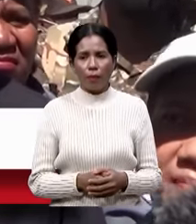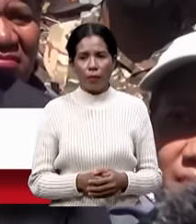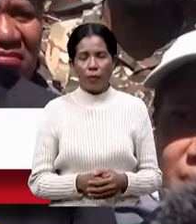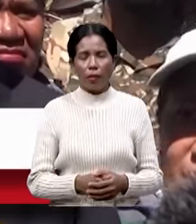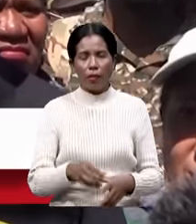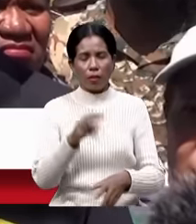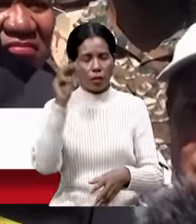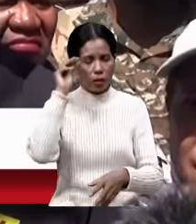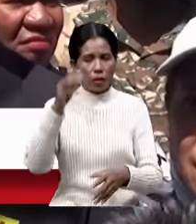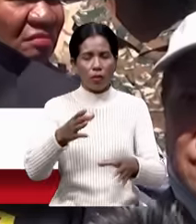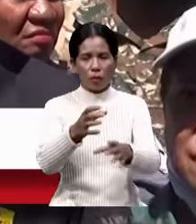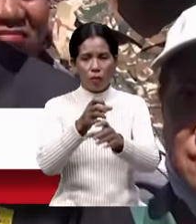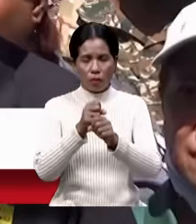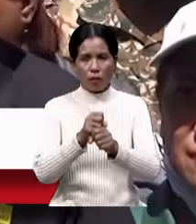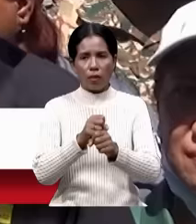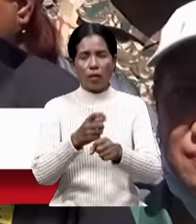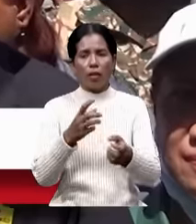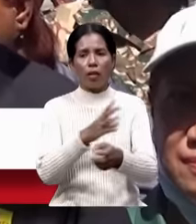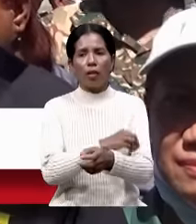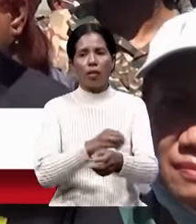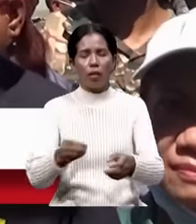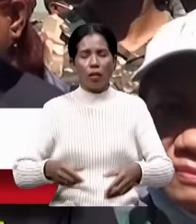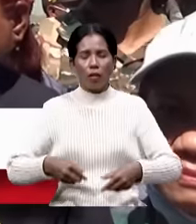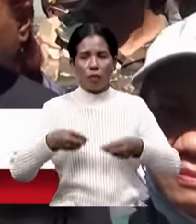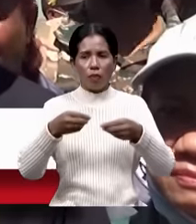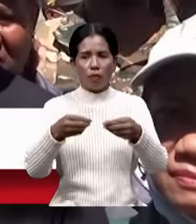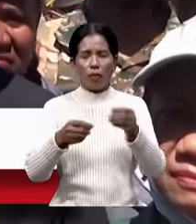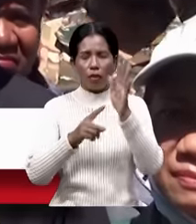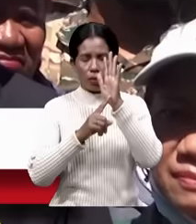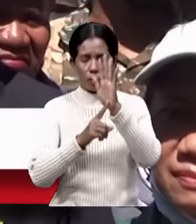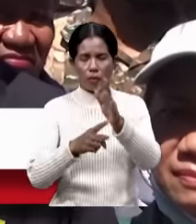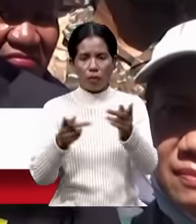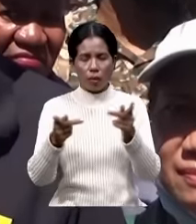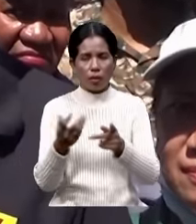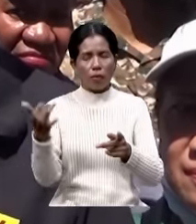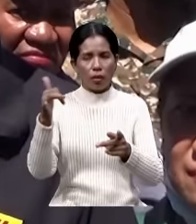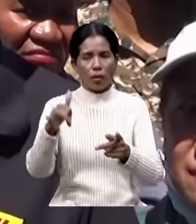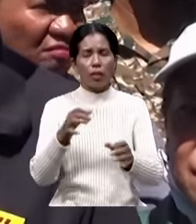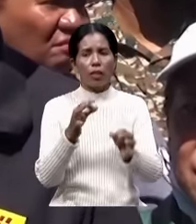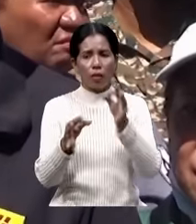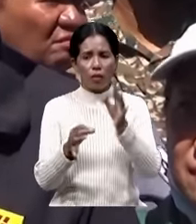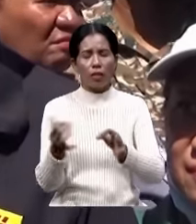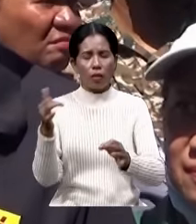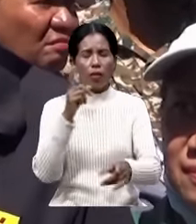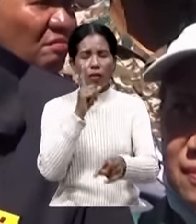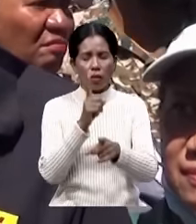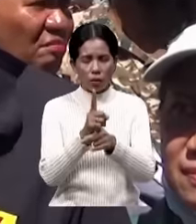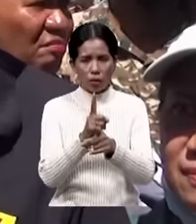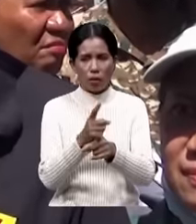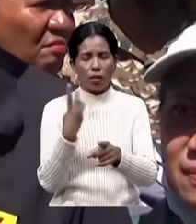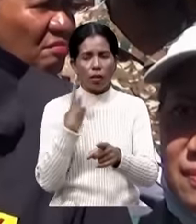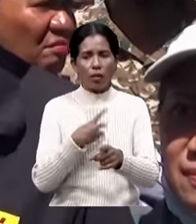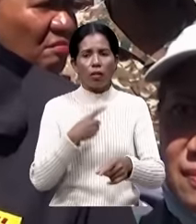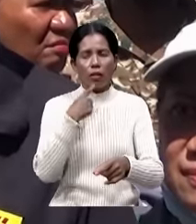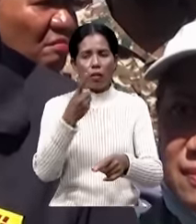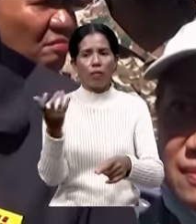Inarajnya mengharuskan dia foto, mengatakan satu aturirai ini pasir, pasir itu hal, mesti kalau se nozon, tafu aviso